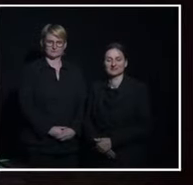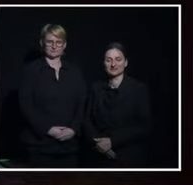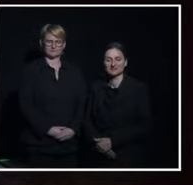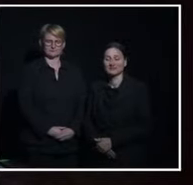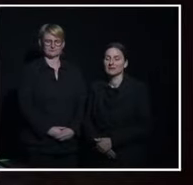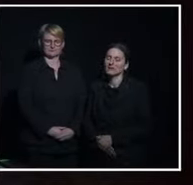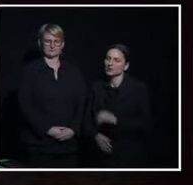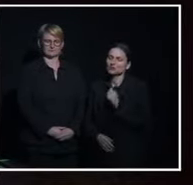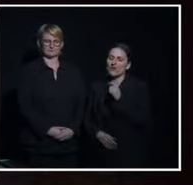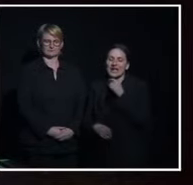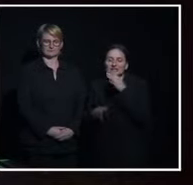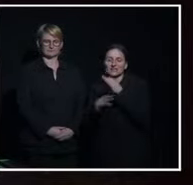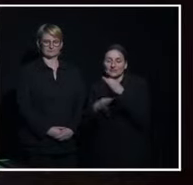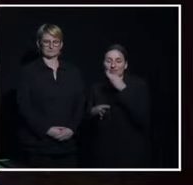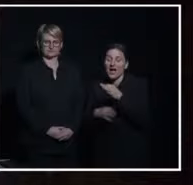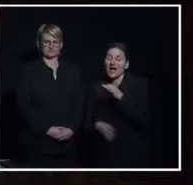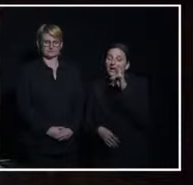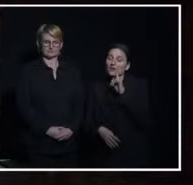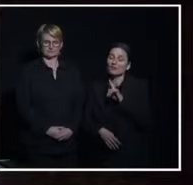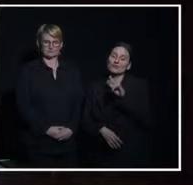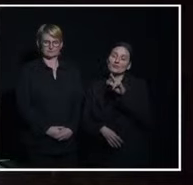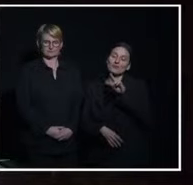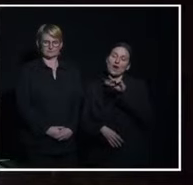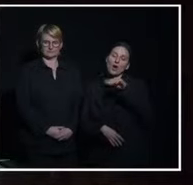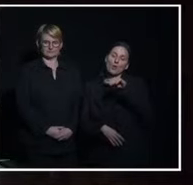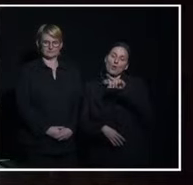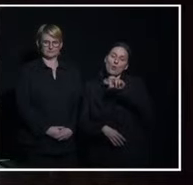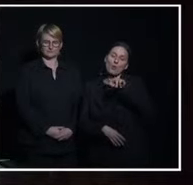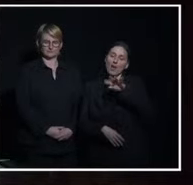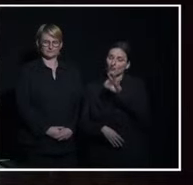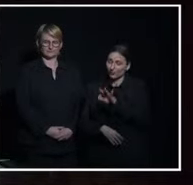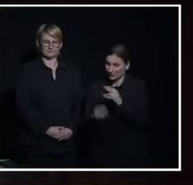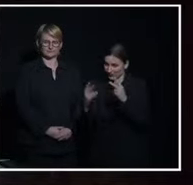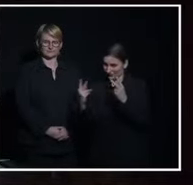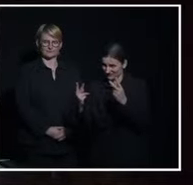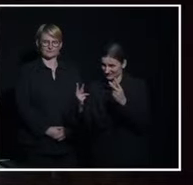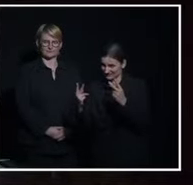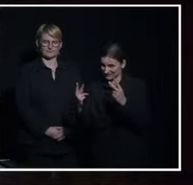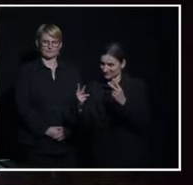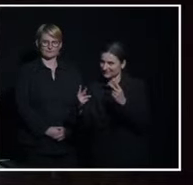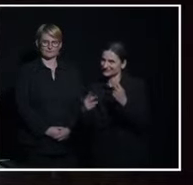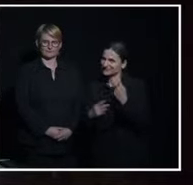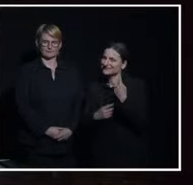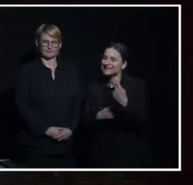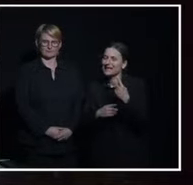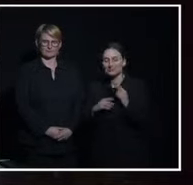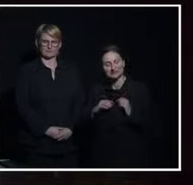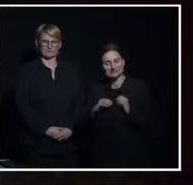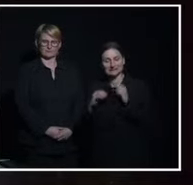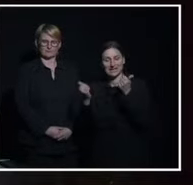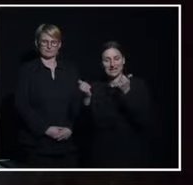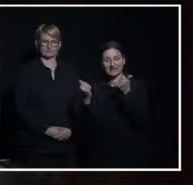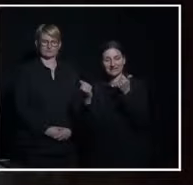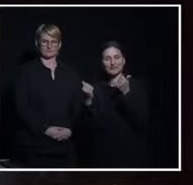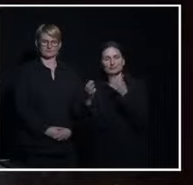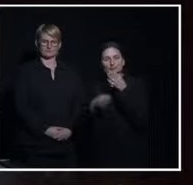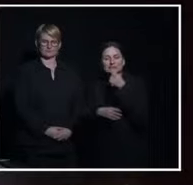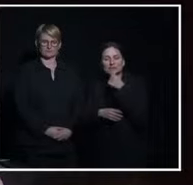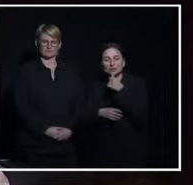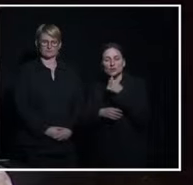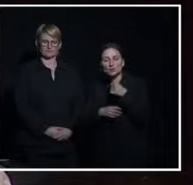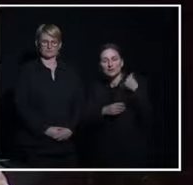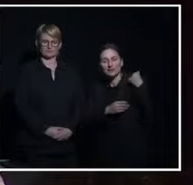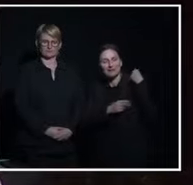Vielleicht die Frage an Sie, Frau Umlauf, wie wichtig ist es Ihnen auch, das, was Sie erlebt haben, gerade der jungen Generation